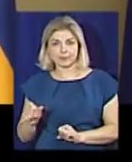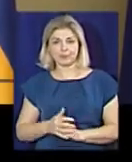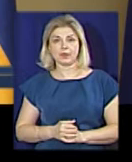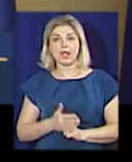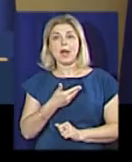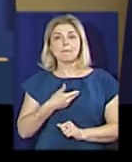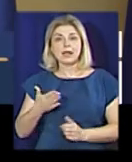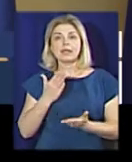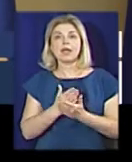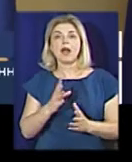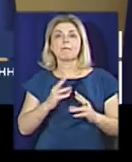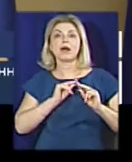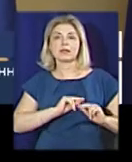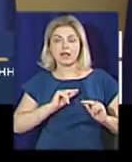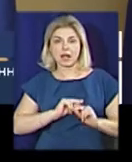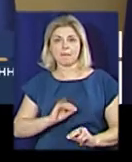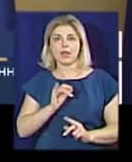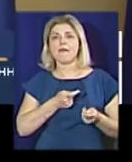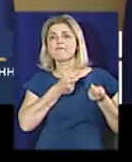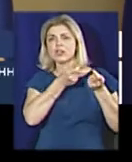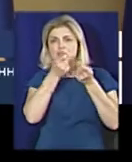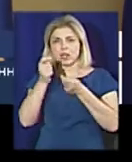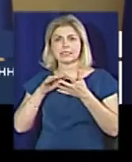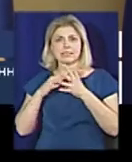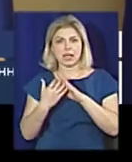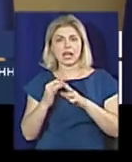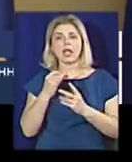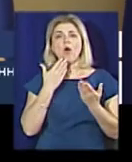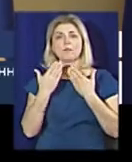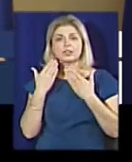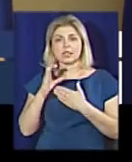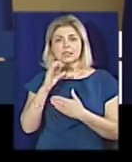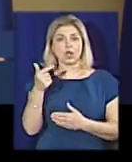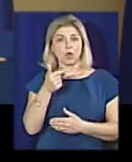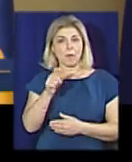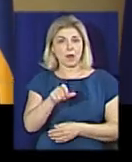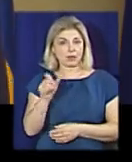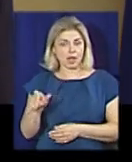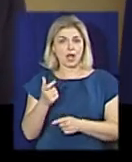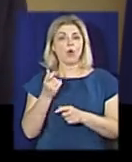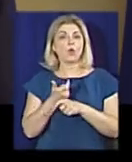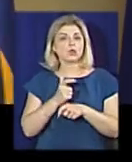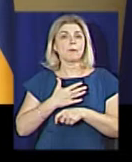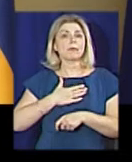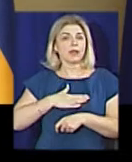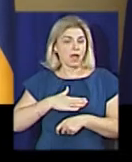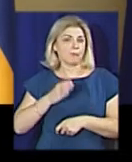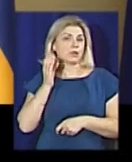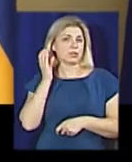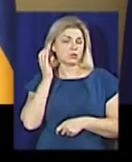ми виїздимо до сільської місцевості, ми спілкуємося з громадянами. Ви знаєте, мені дуже приємно чути приємні